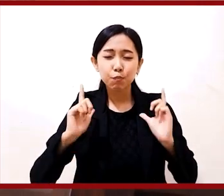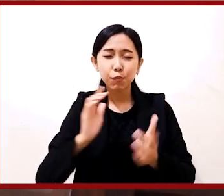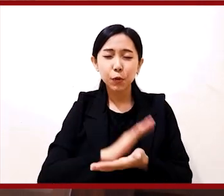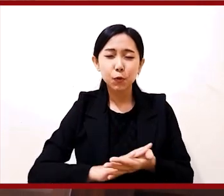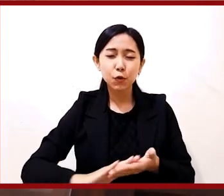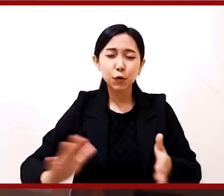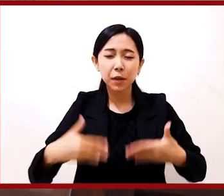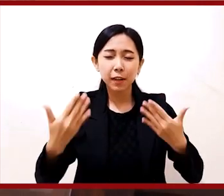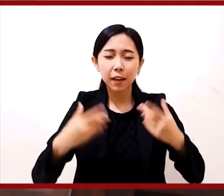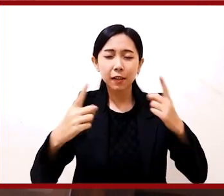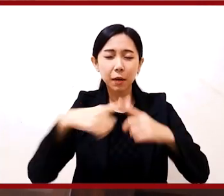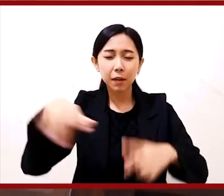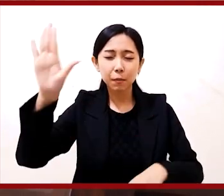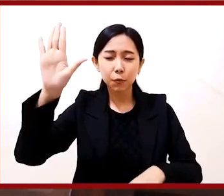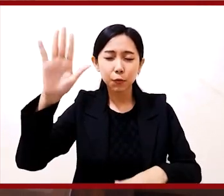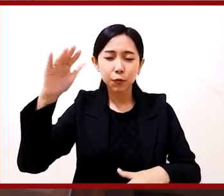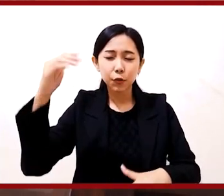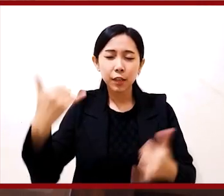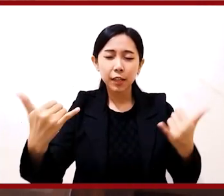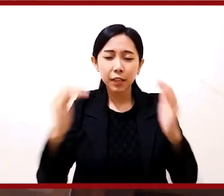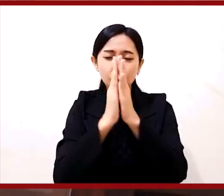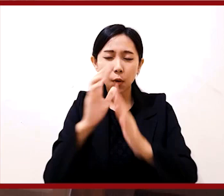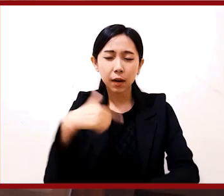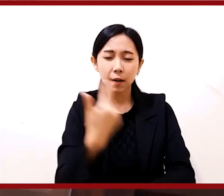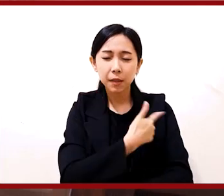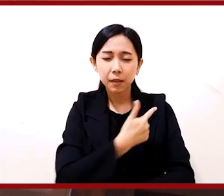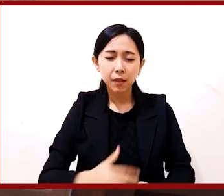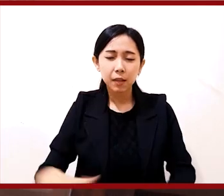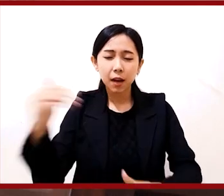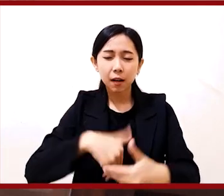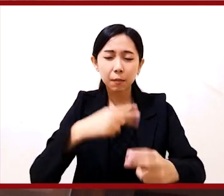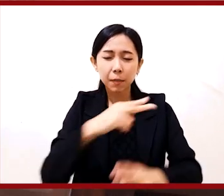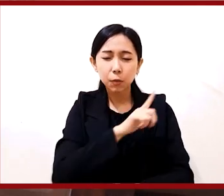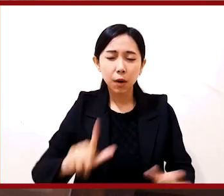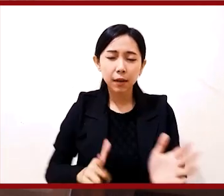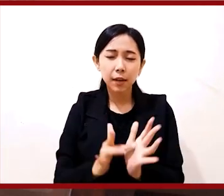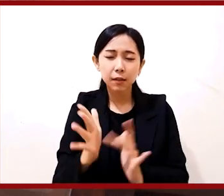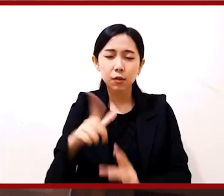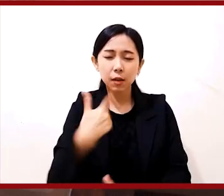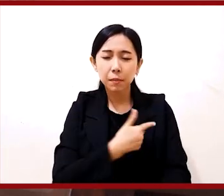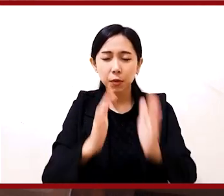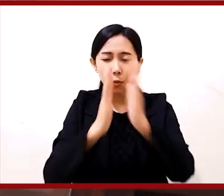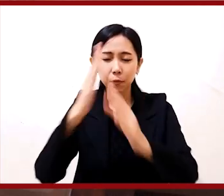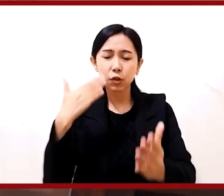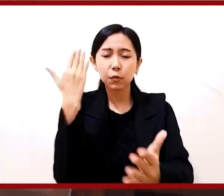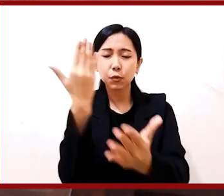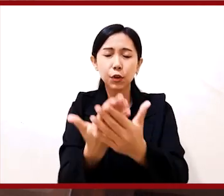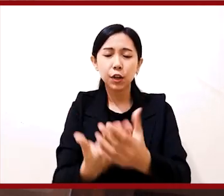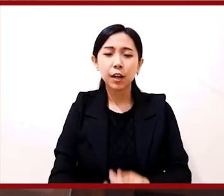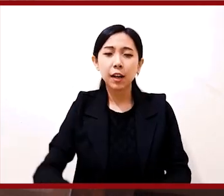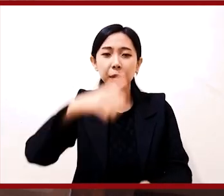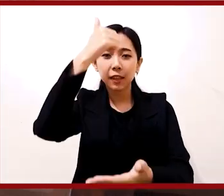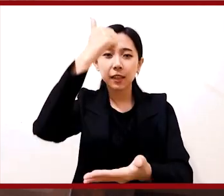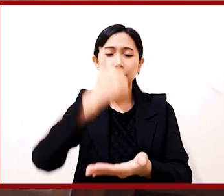hidup, kudus dan berkenan kepadamu. Inilah doa kami, dalam nama Tuhan Yesus kami berdoa dan